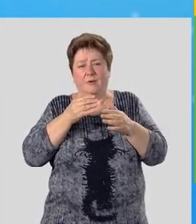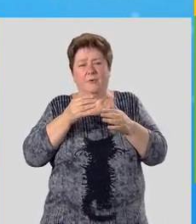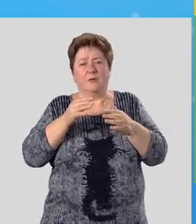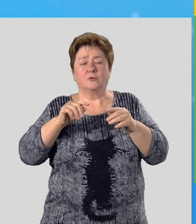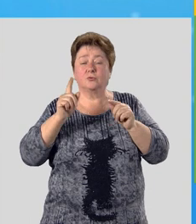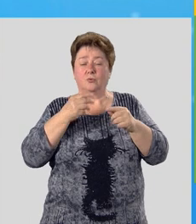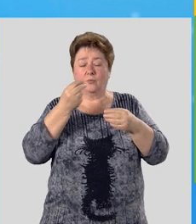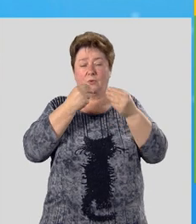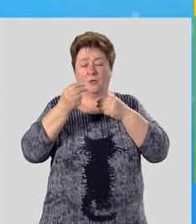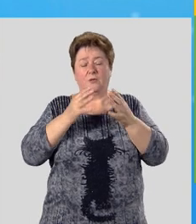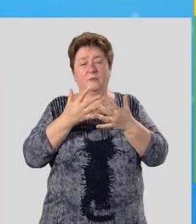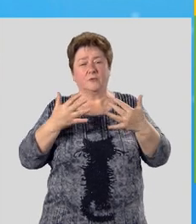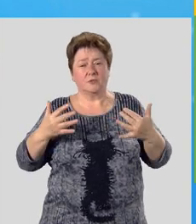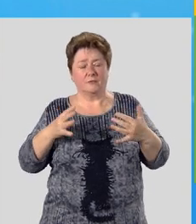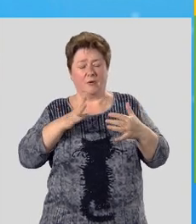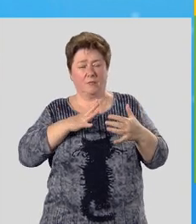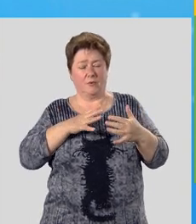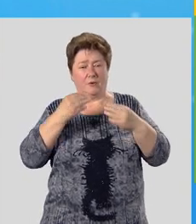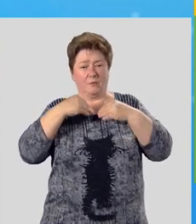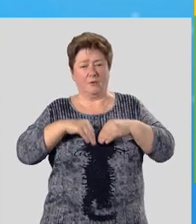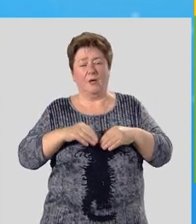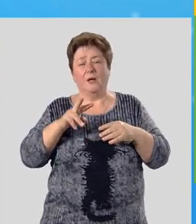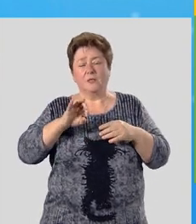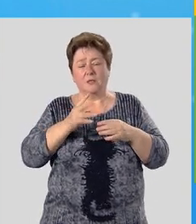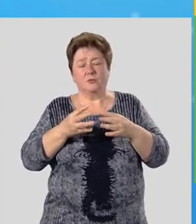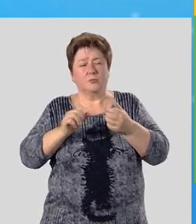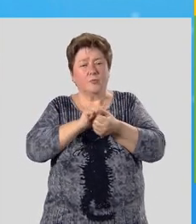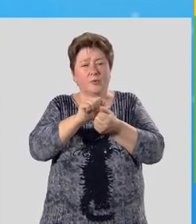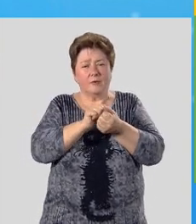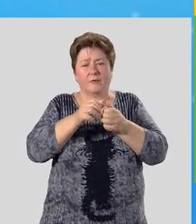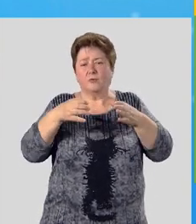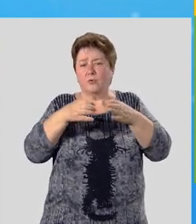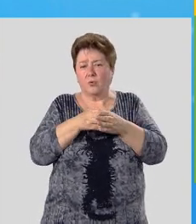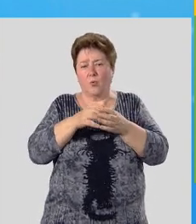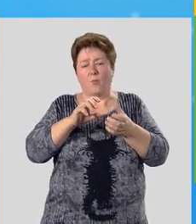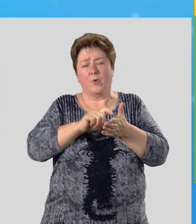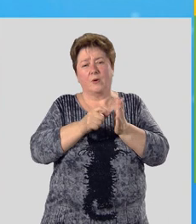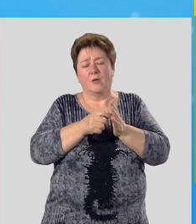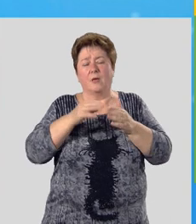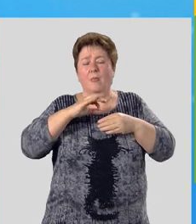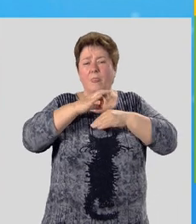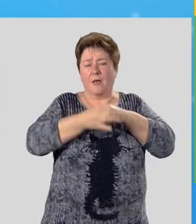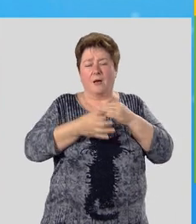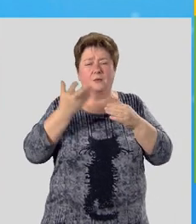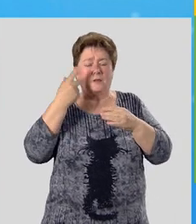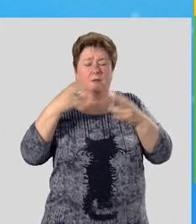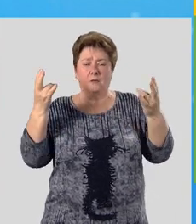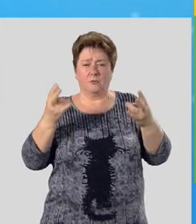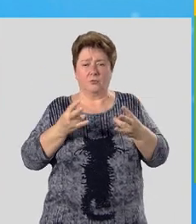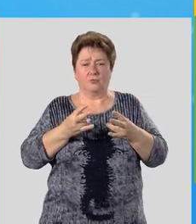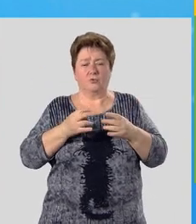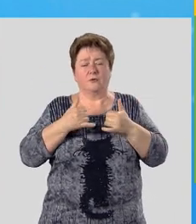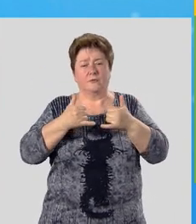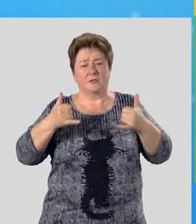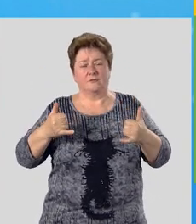питательных веществ. Иногда лизосомы переваривают целые группы клеток, ткани, когда это необходимо